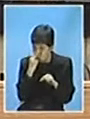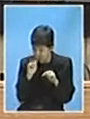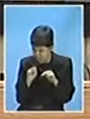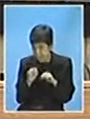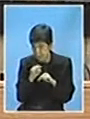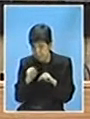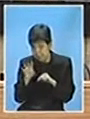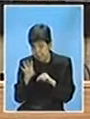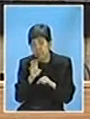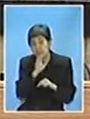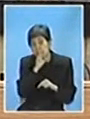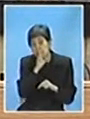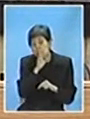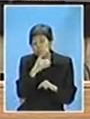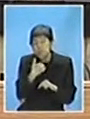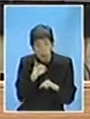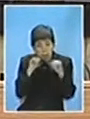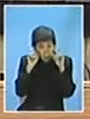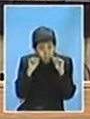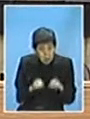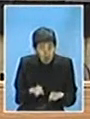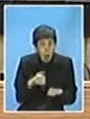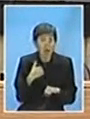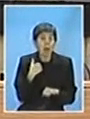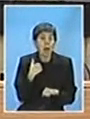เพราะว่าถ้ามีการลงมติแล้ว